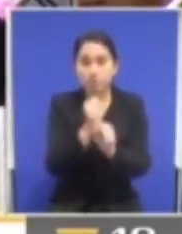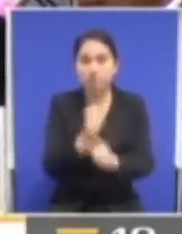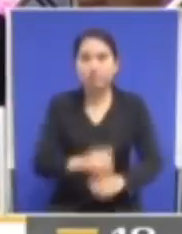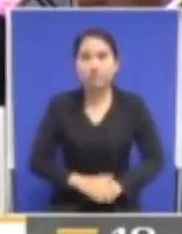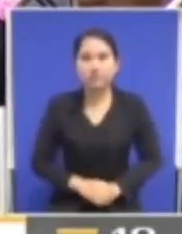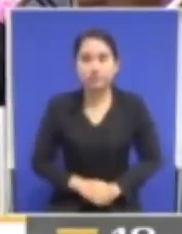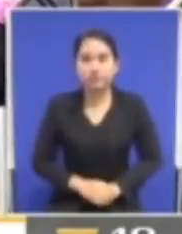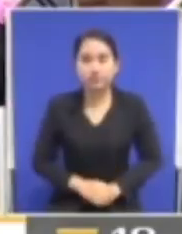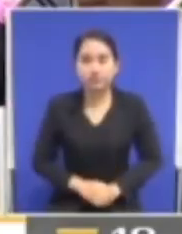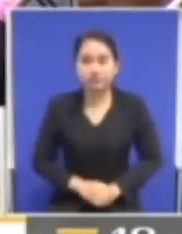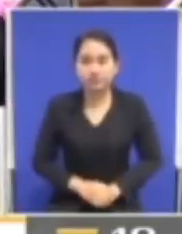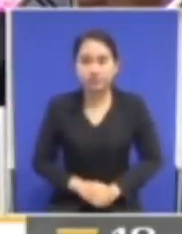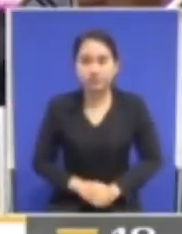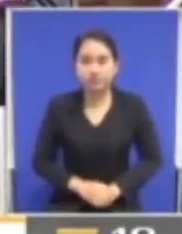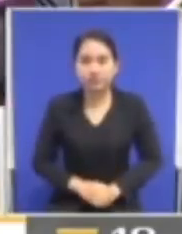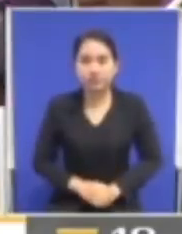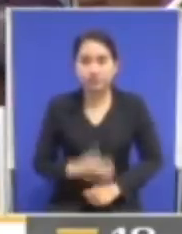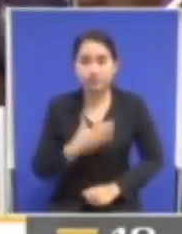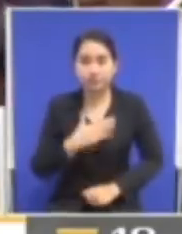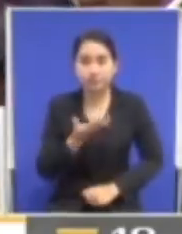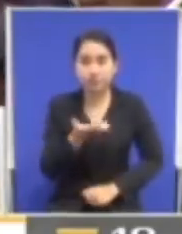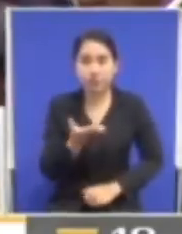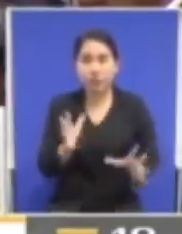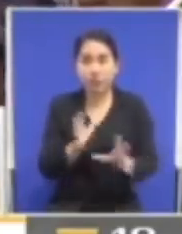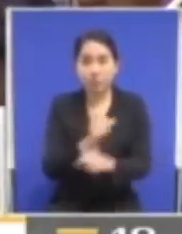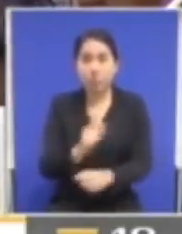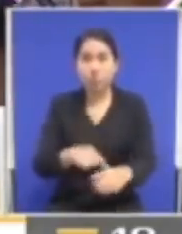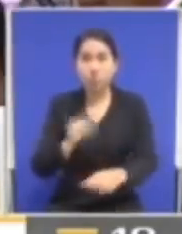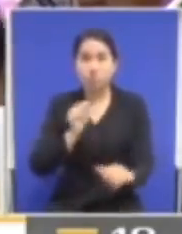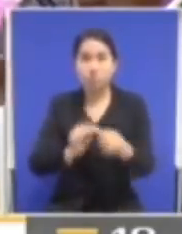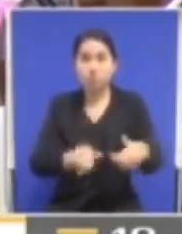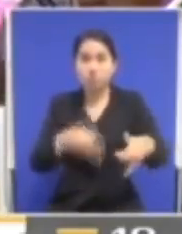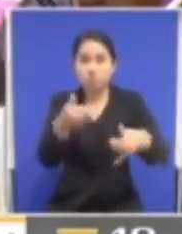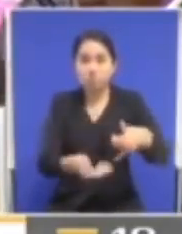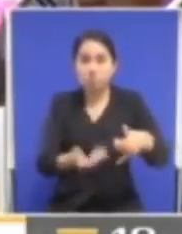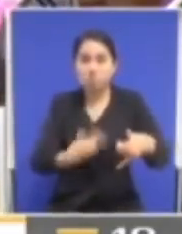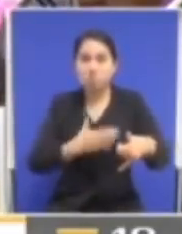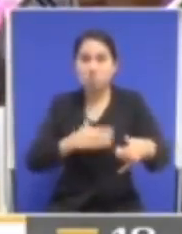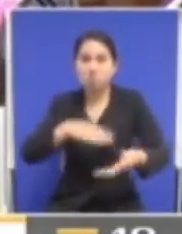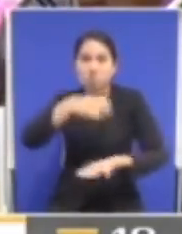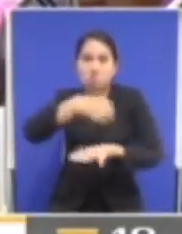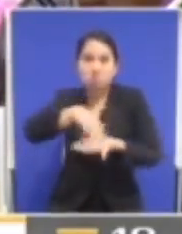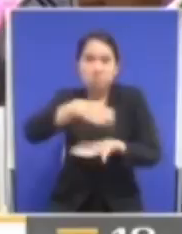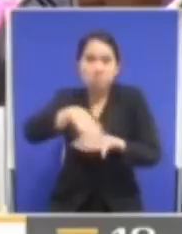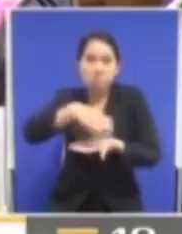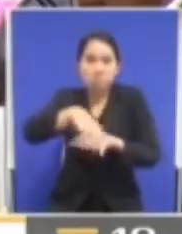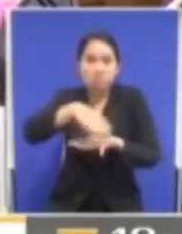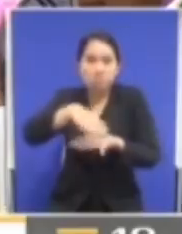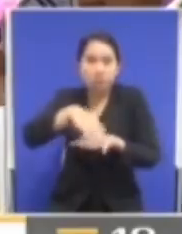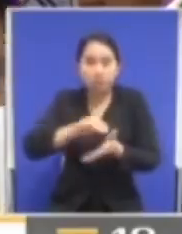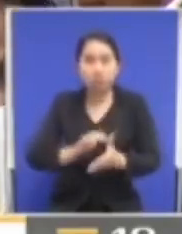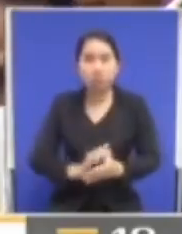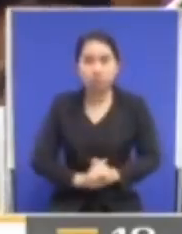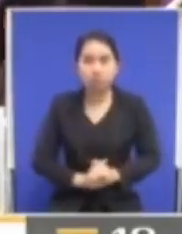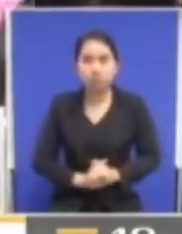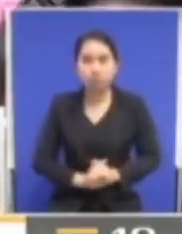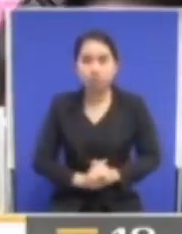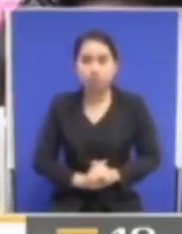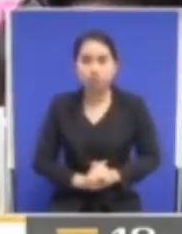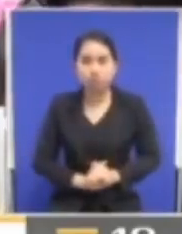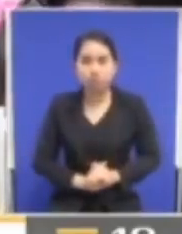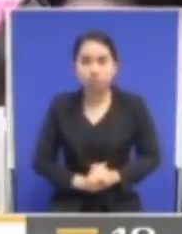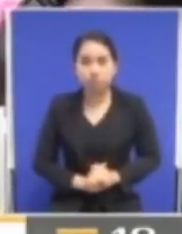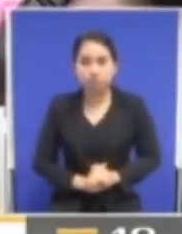ท่าน คร ับสรุปนะฮะพฤติกรรมต่างๆที่ผมกล่าวมาทั้งหมดเนี่ยนะฮะนะอย่าว่าแต่ว่